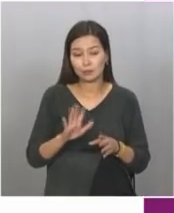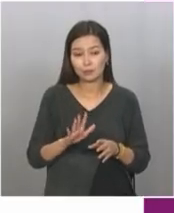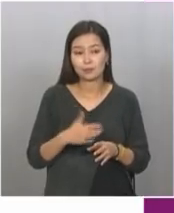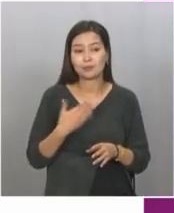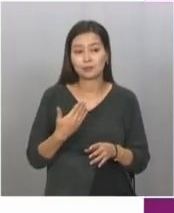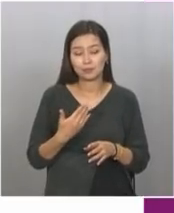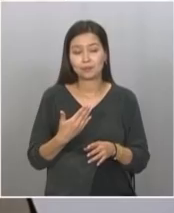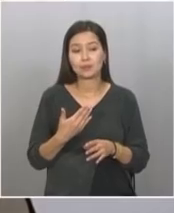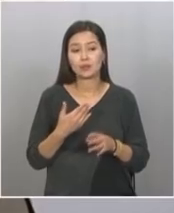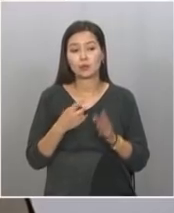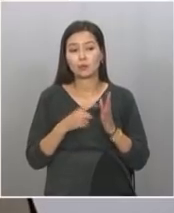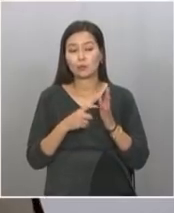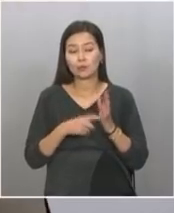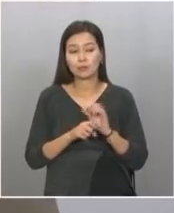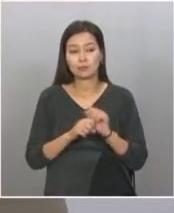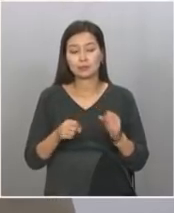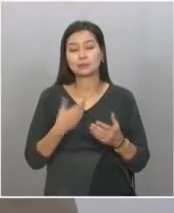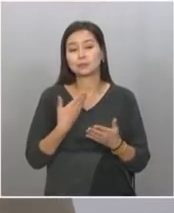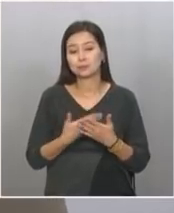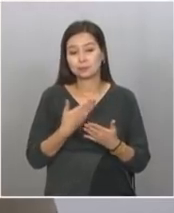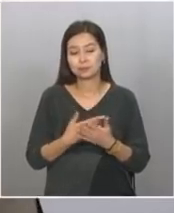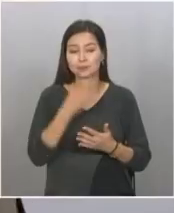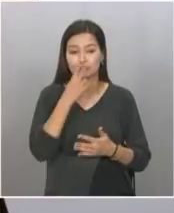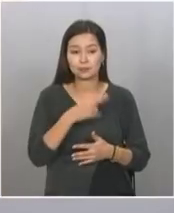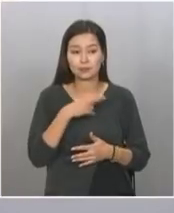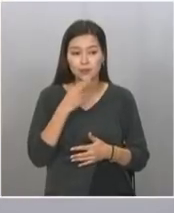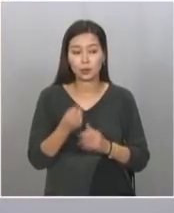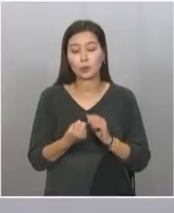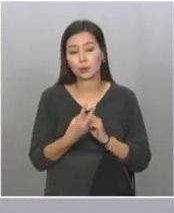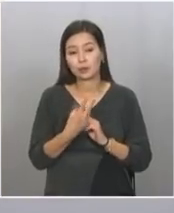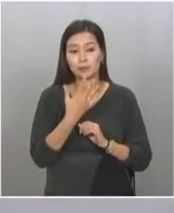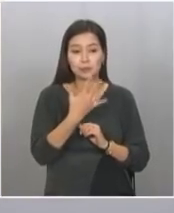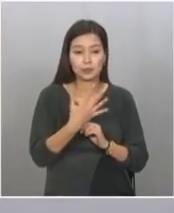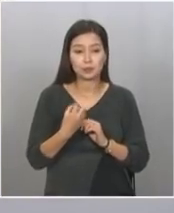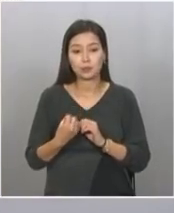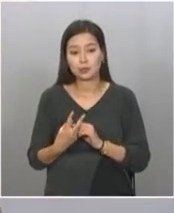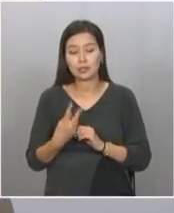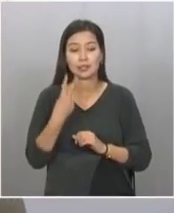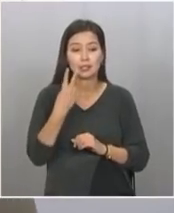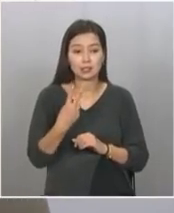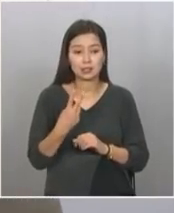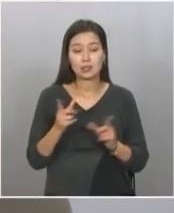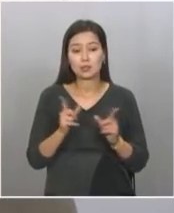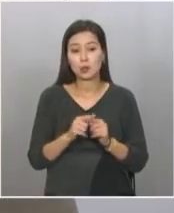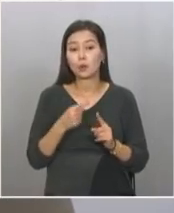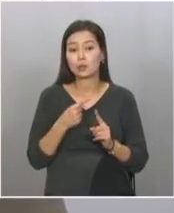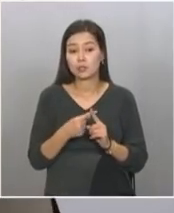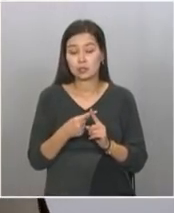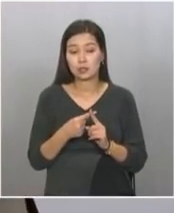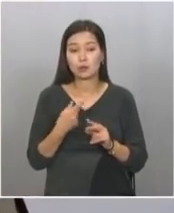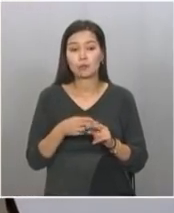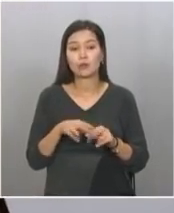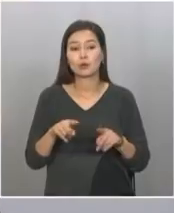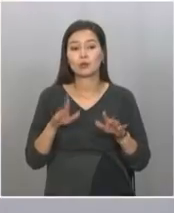бөлуге болмайды. Бір мысал қарастырайық. 12-ден 5 пен 12-ден 2-нің қосындысы. Бұл